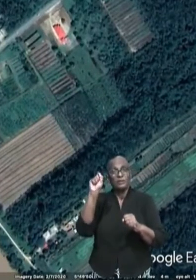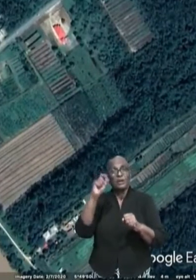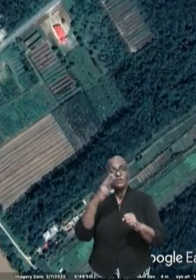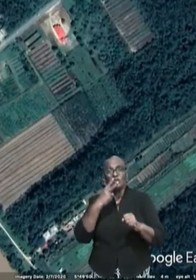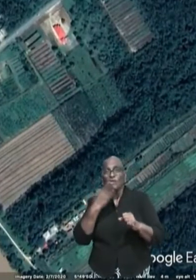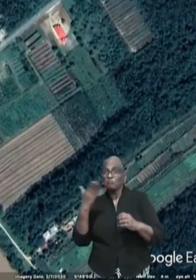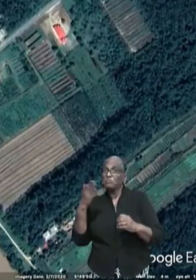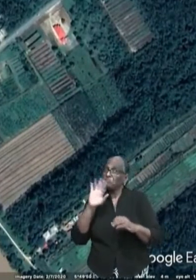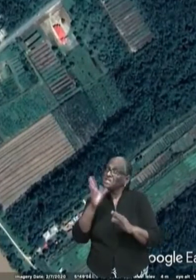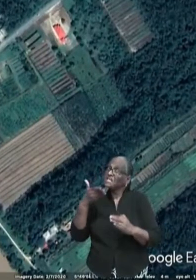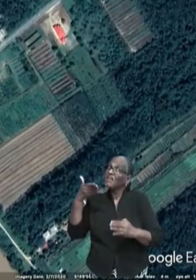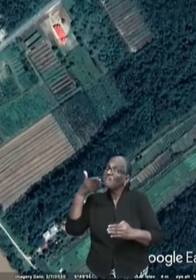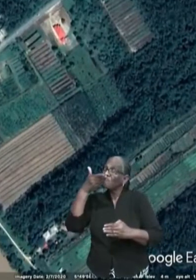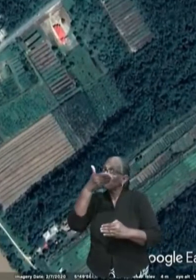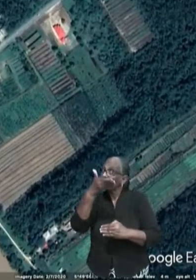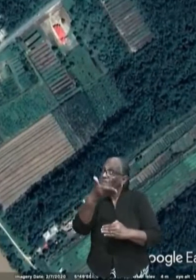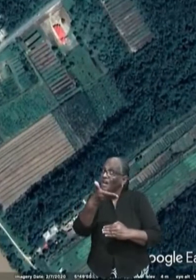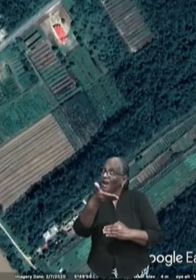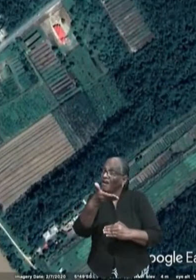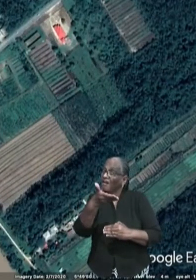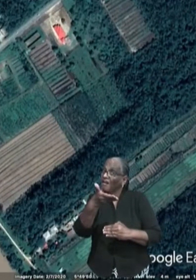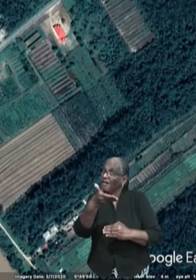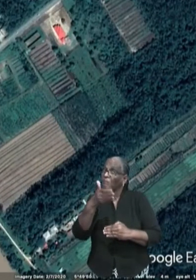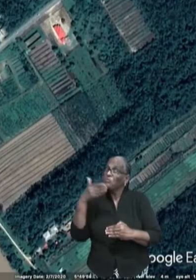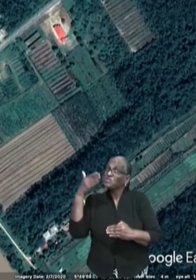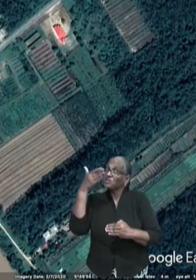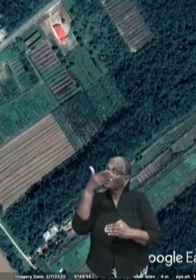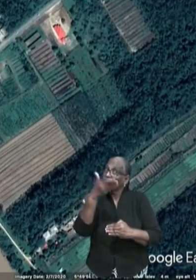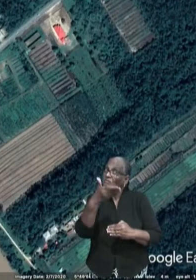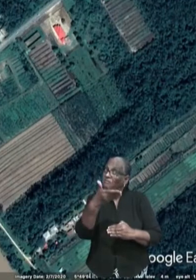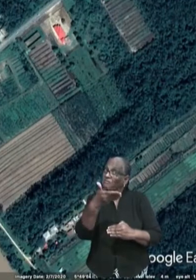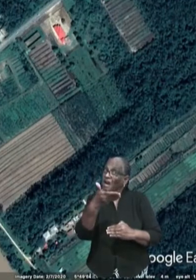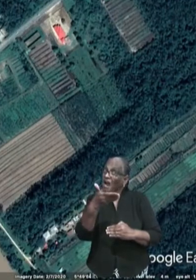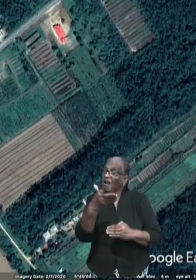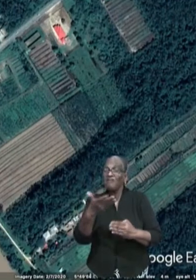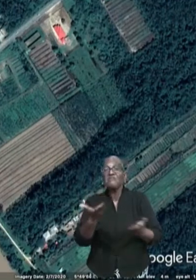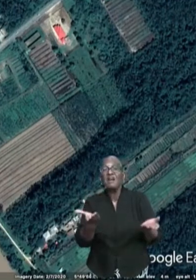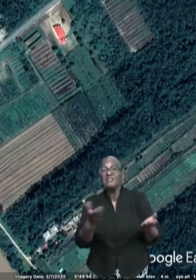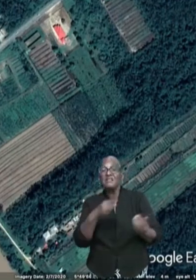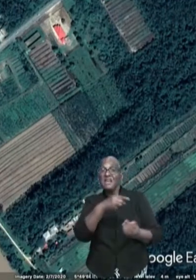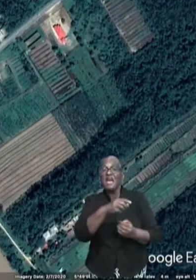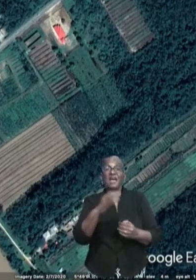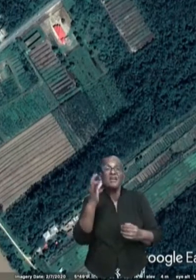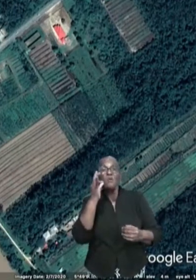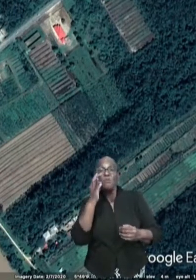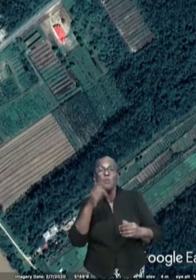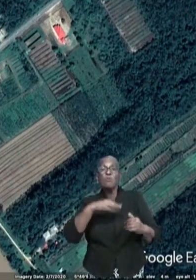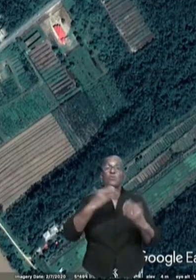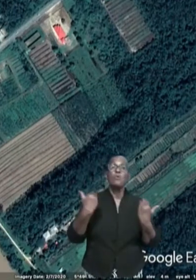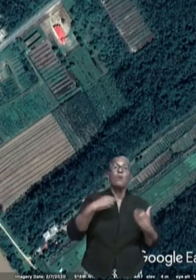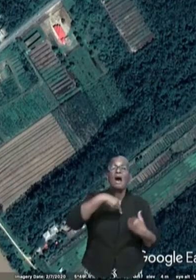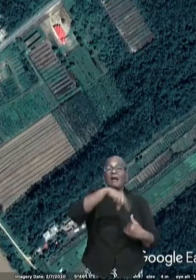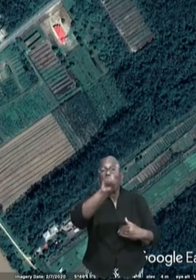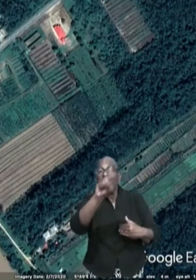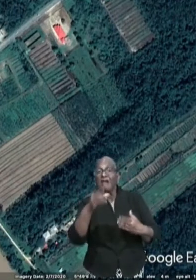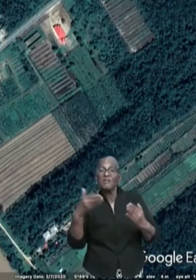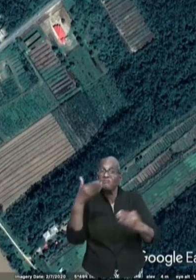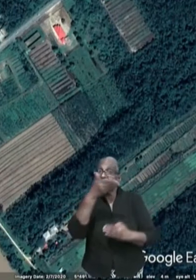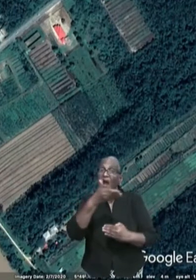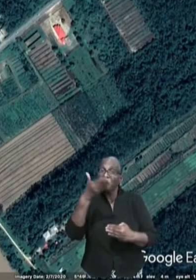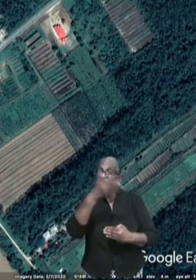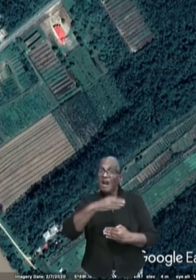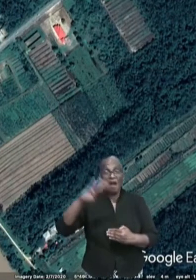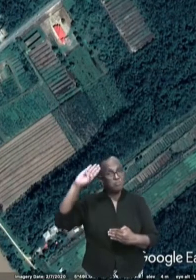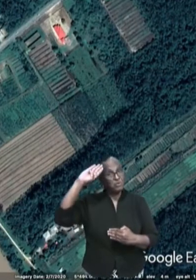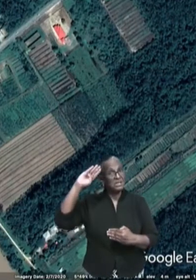u gevraagd worden naar uw reisgeschiedenis, van waar u komt, waar u naartoe gaat. Maar er zullen ook een paar vragen zijn die u gaat